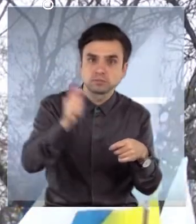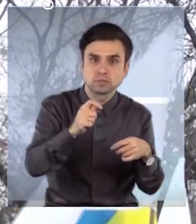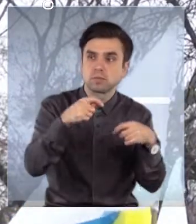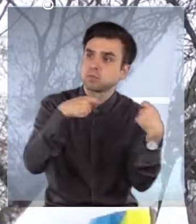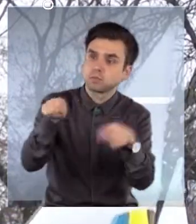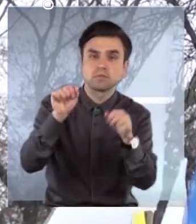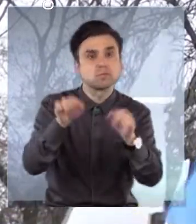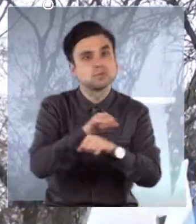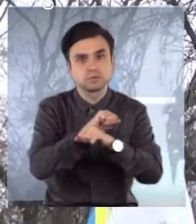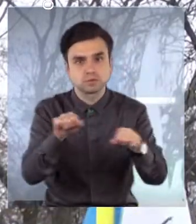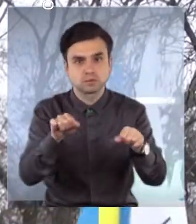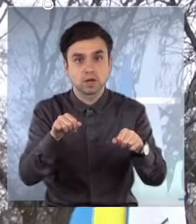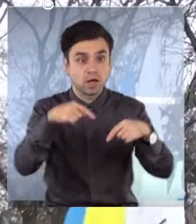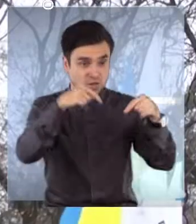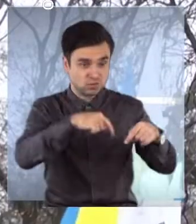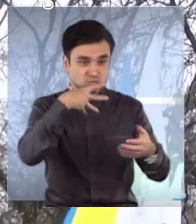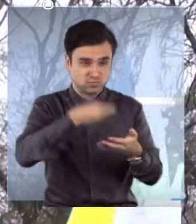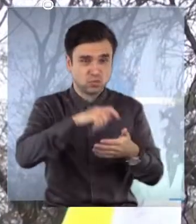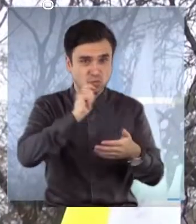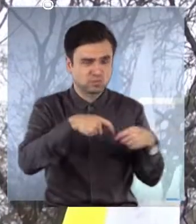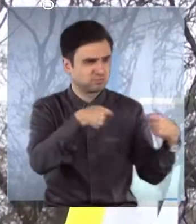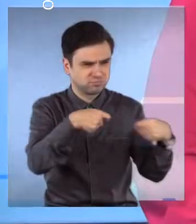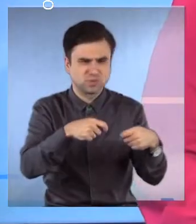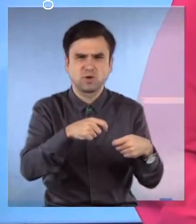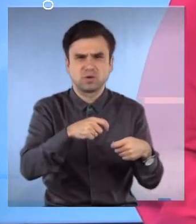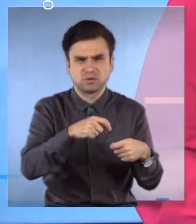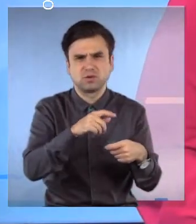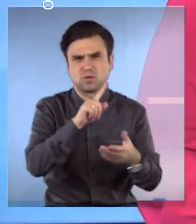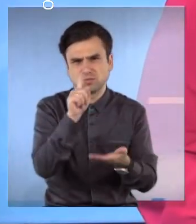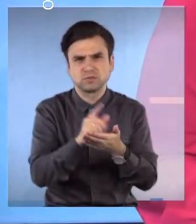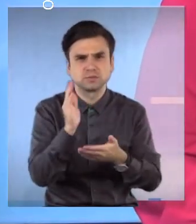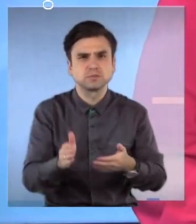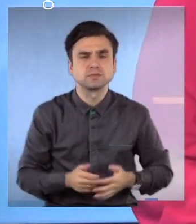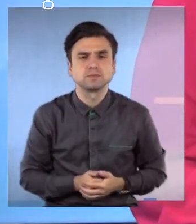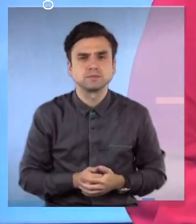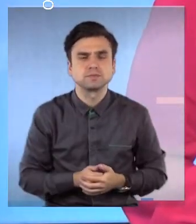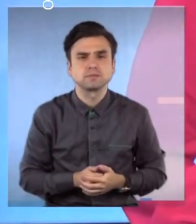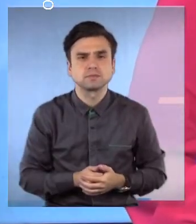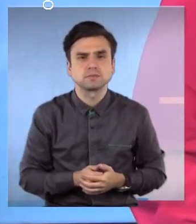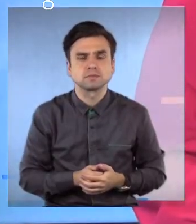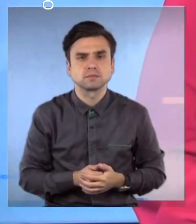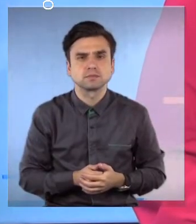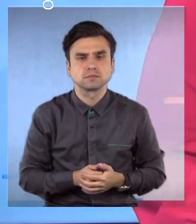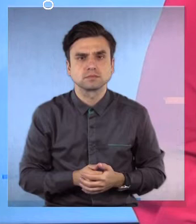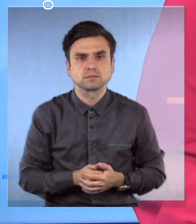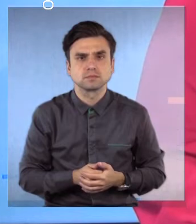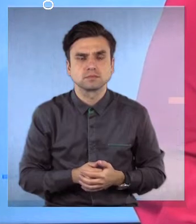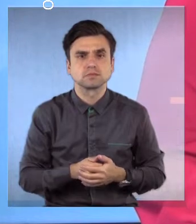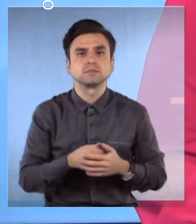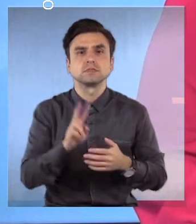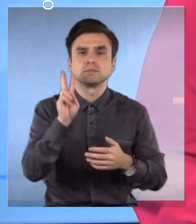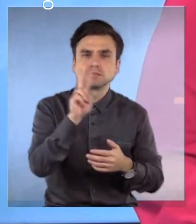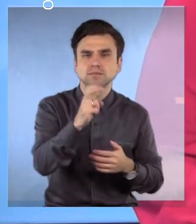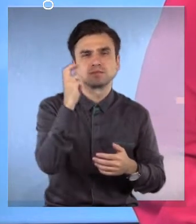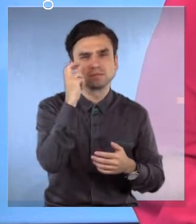Володимир Гросел, Тамара Дмитренко, Перший міський Київ. Прошиває платний проїзд. У наступному році школярі та